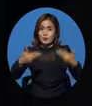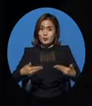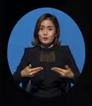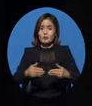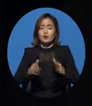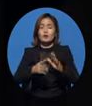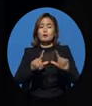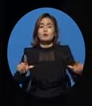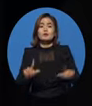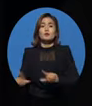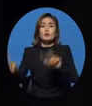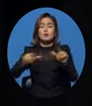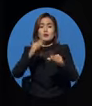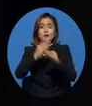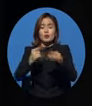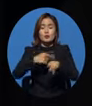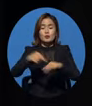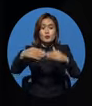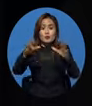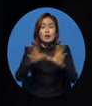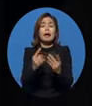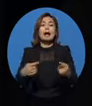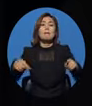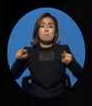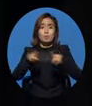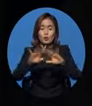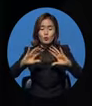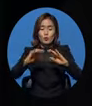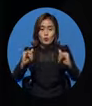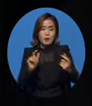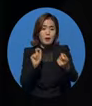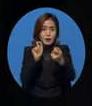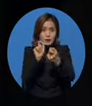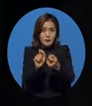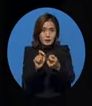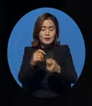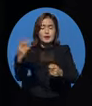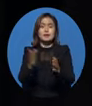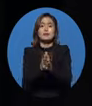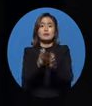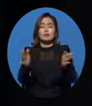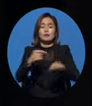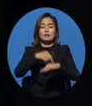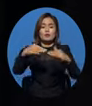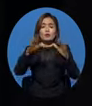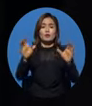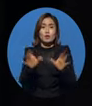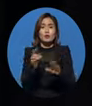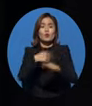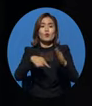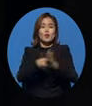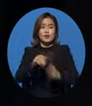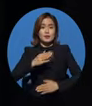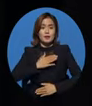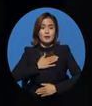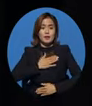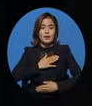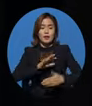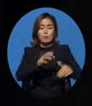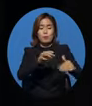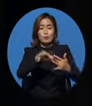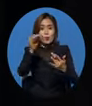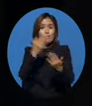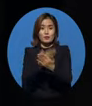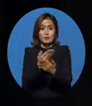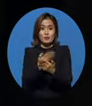민심의 조류를 다시 민주당과 함께 하도록 국민 곁에 가서 다시 시작하는 민주당을 위해 저 원시 글 써 주시기